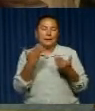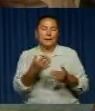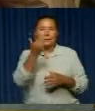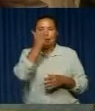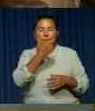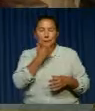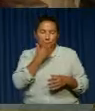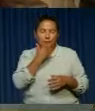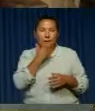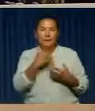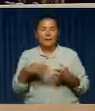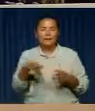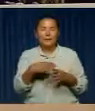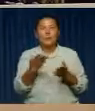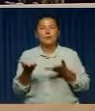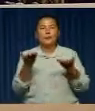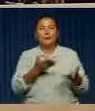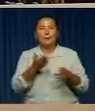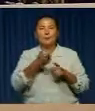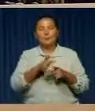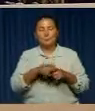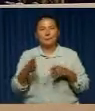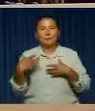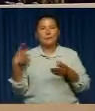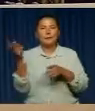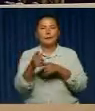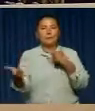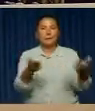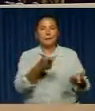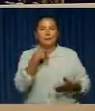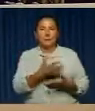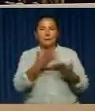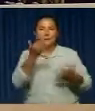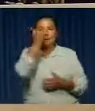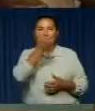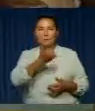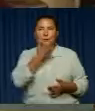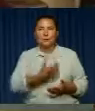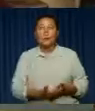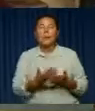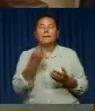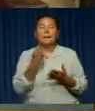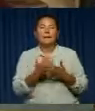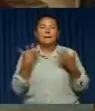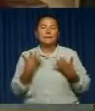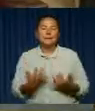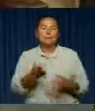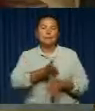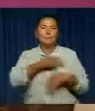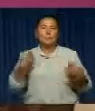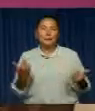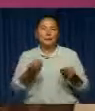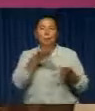Біз әлде тағы да шақырған тұңсын эфирлеріңіз болса, біз келуге дайынбыз. Көп рахмет. Құрметті көрермен, бізге